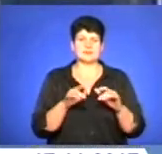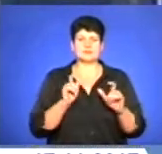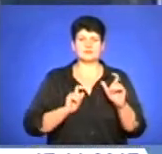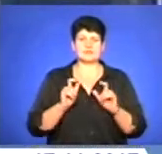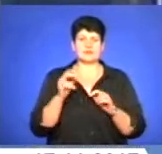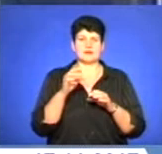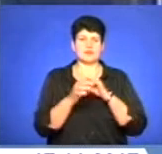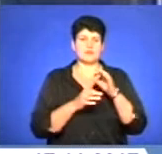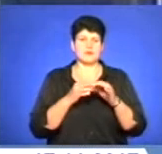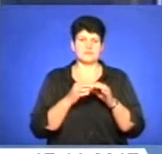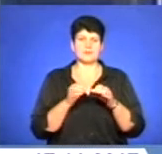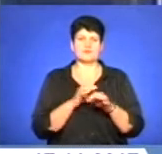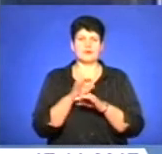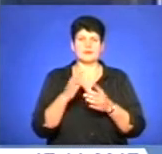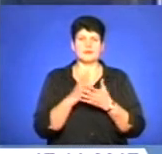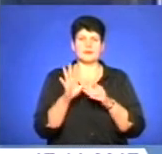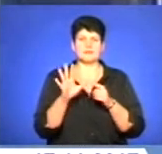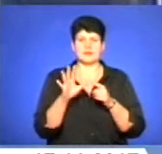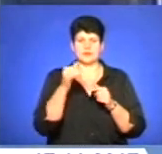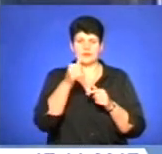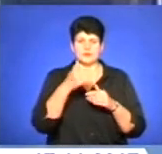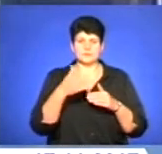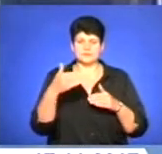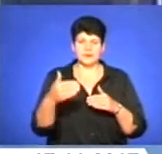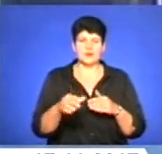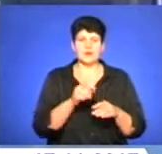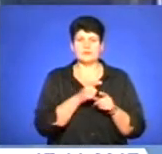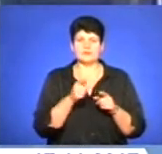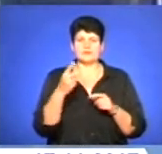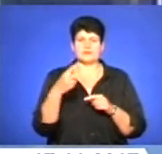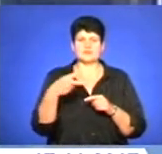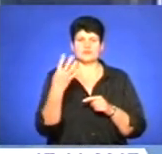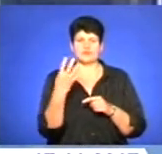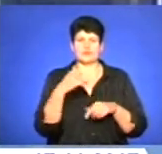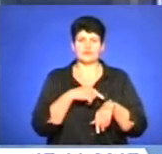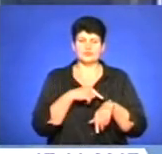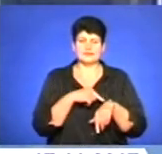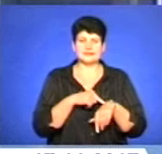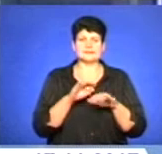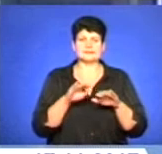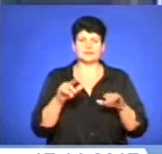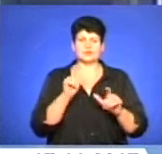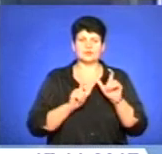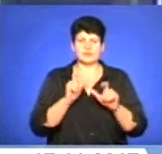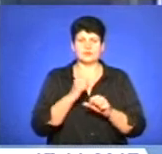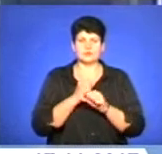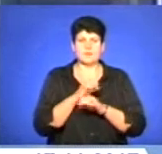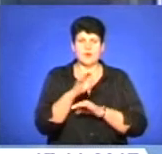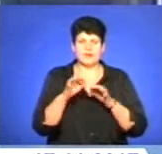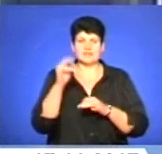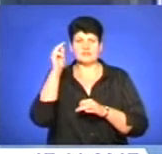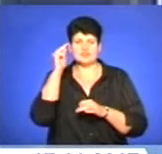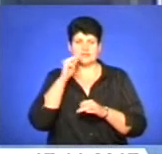доба». Проект у місті триває 5-й рік поспіль. Протягом 24 годин студенти місцевих вишів розробляють проекти та вчаться